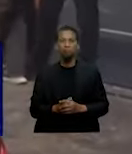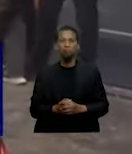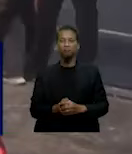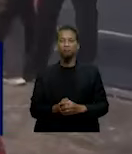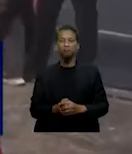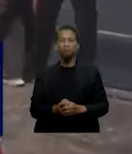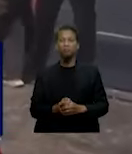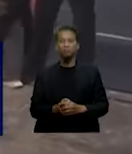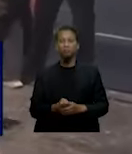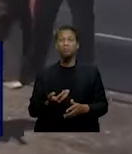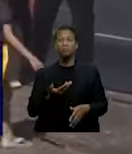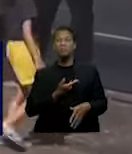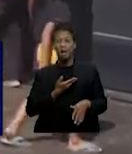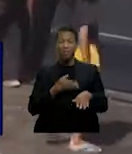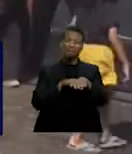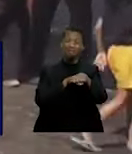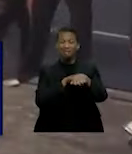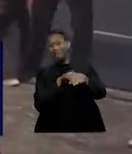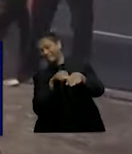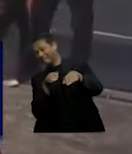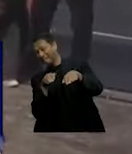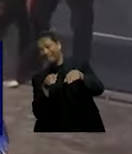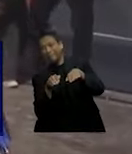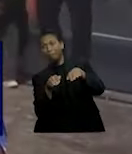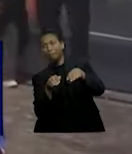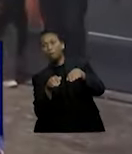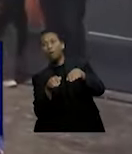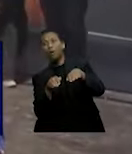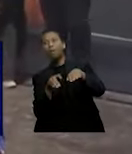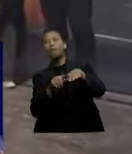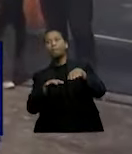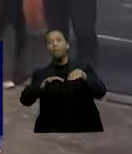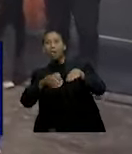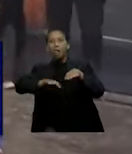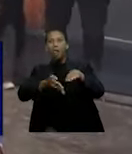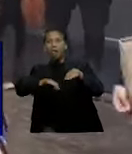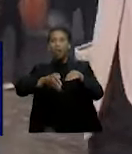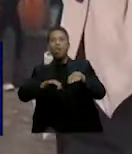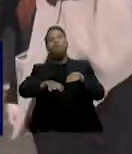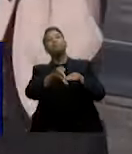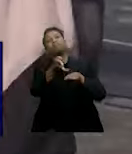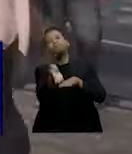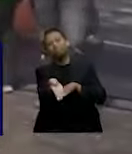mendahului kendaraan yang di depannya, sehingga oleng, hilang kendali dan